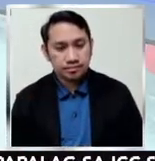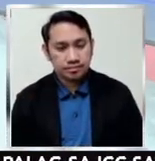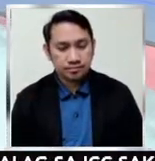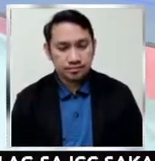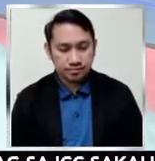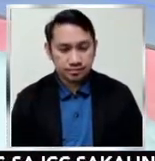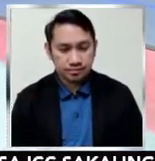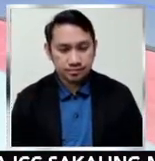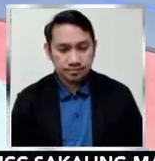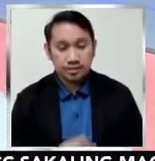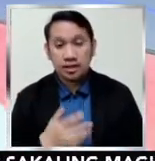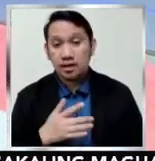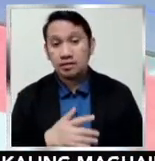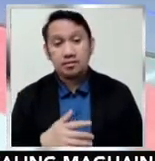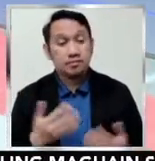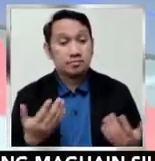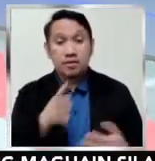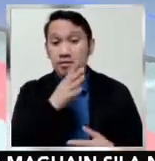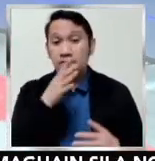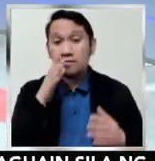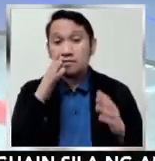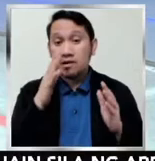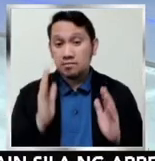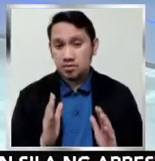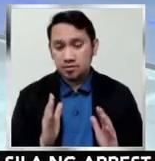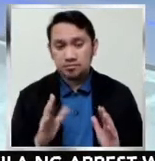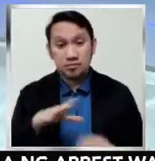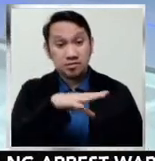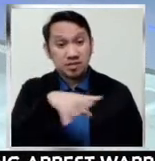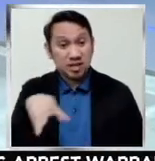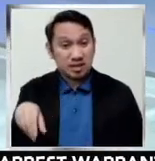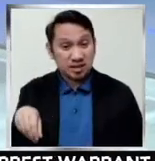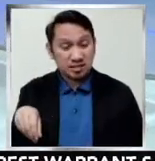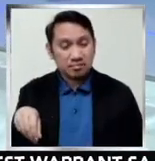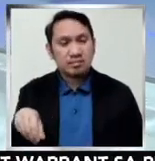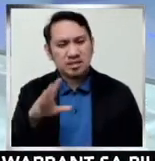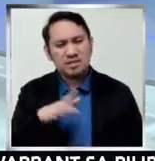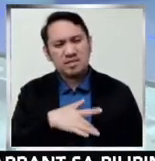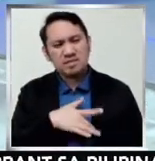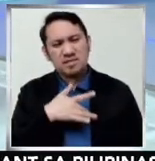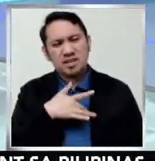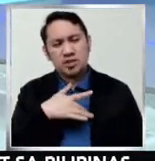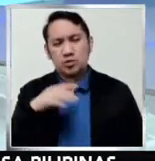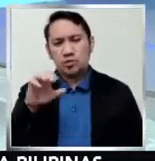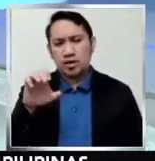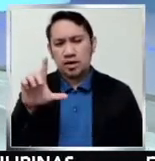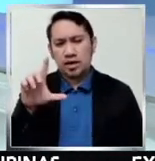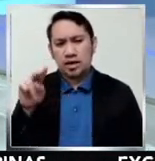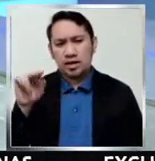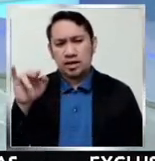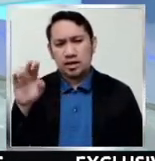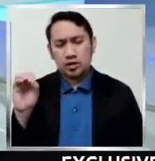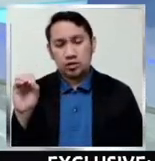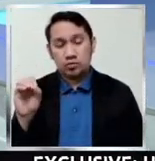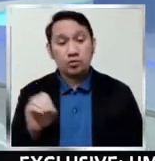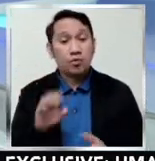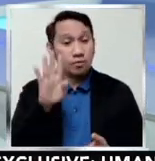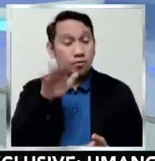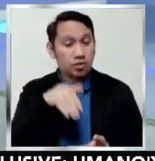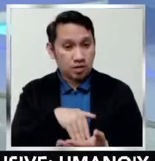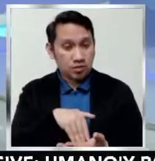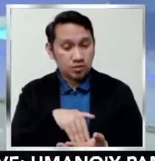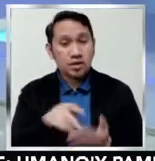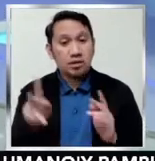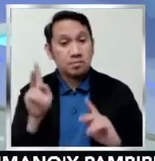Ramdam na ng mga magsasaka sa Cagayan ang epekto ng El Nino. Kaya 4,000 residente mula sa 3 bayan